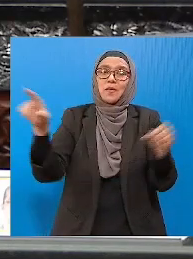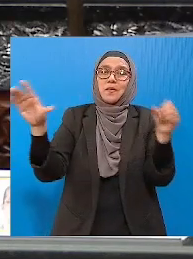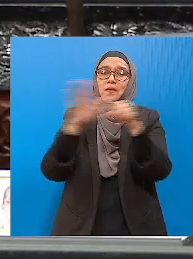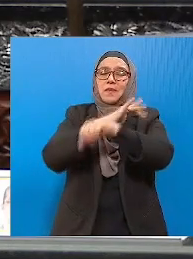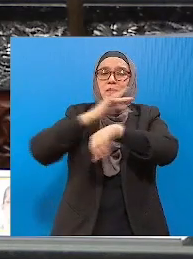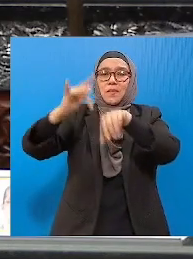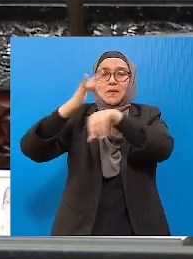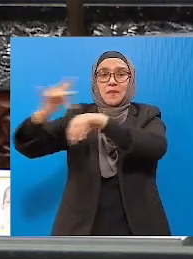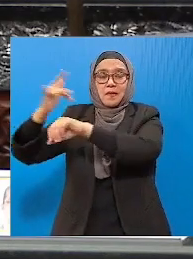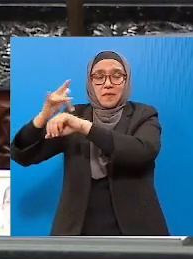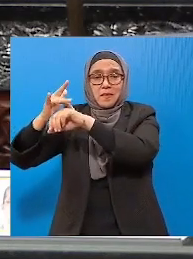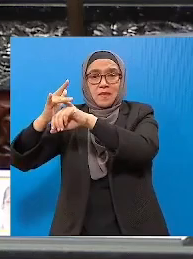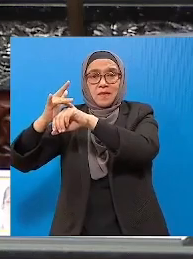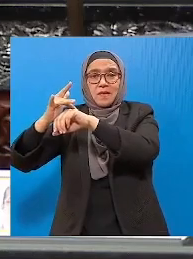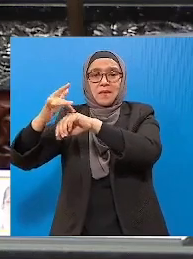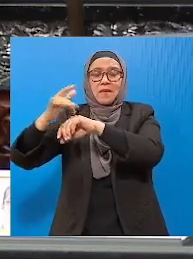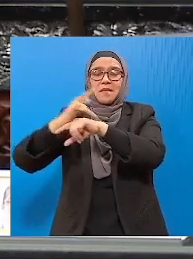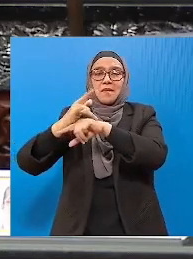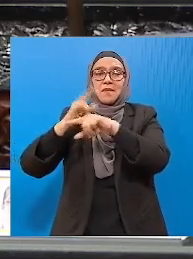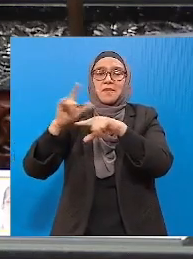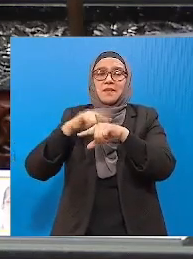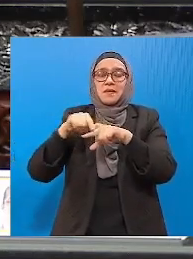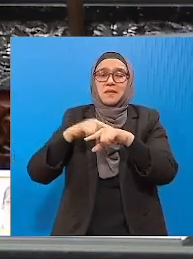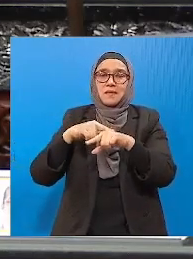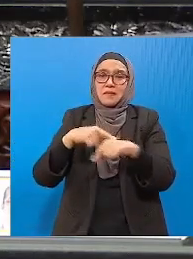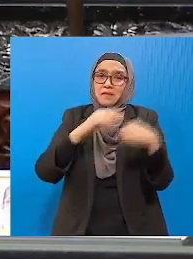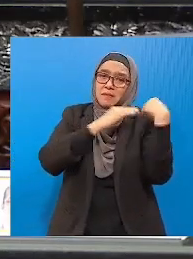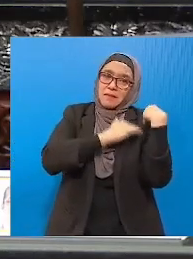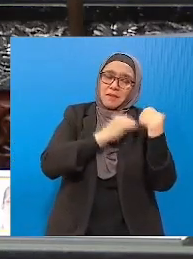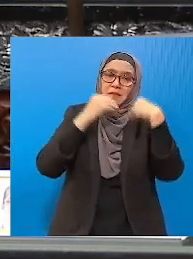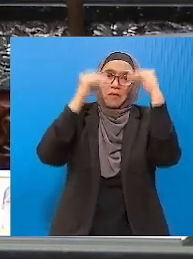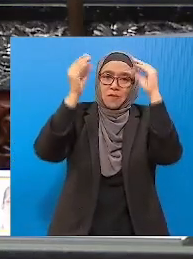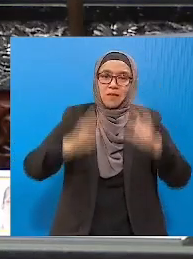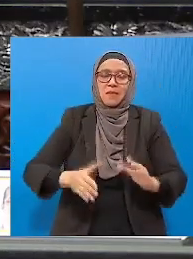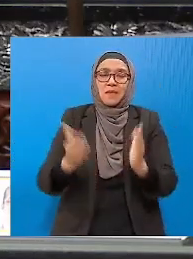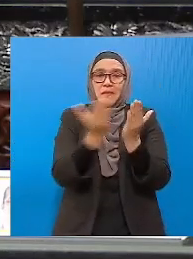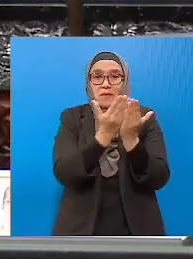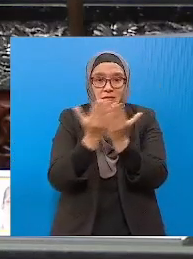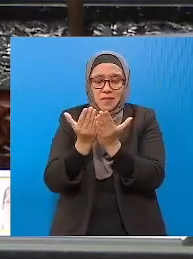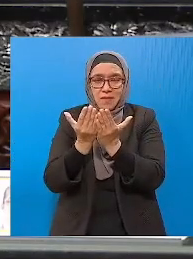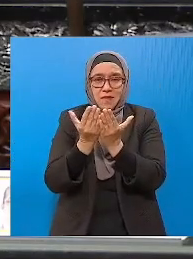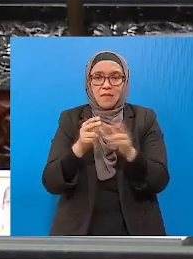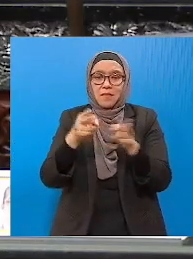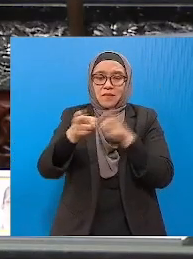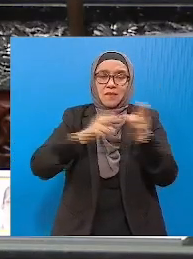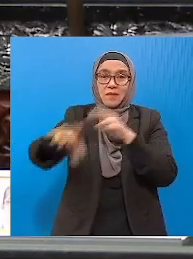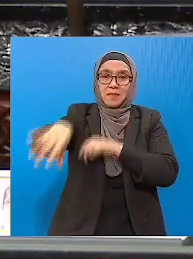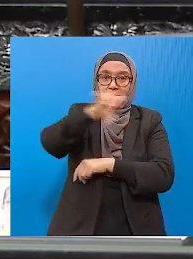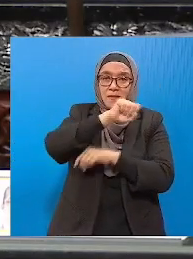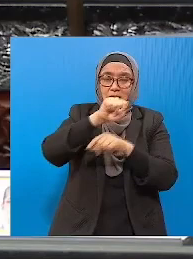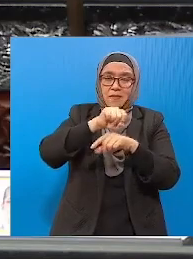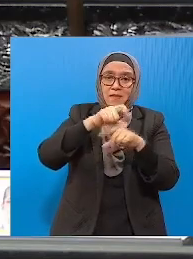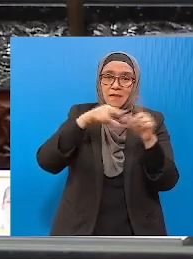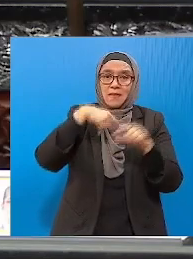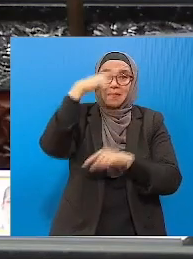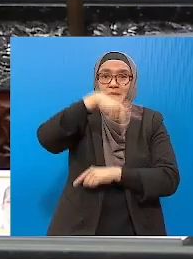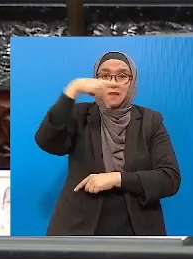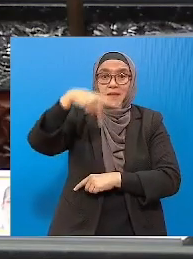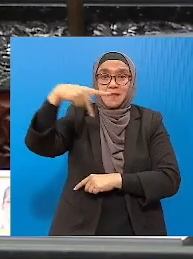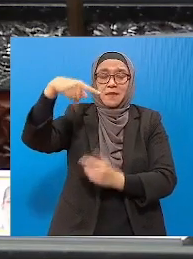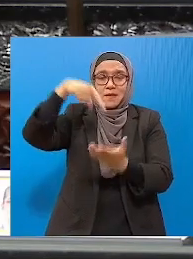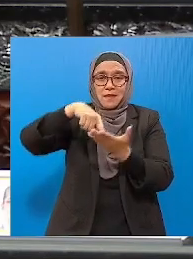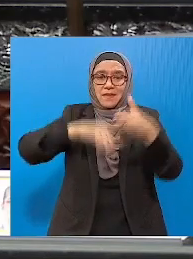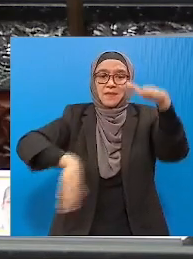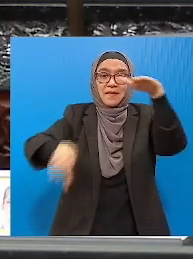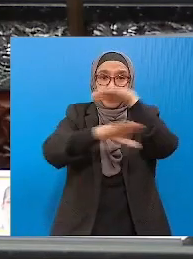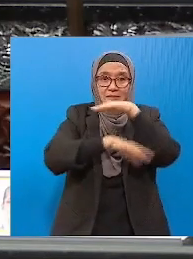kekosongan guru di sekolah urusan pengambilan PvP ini adalah di bawah bidang kuase suruhanjaya